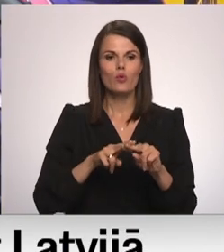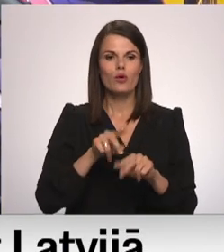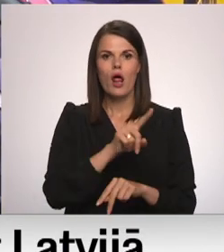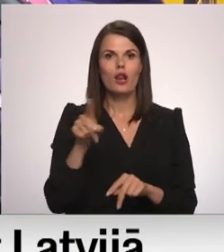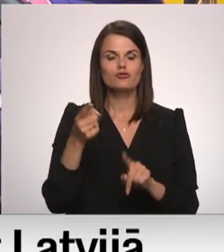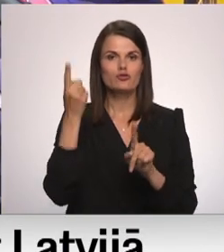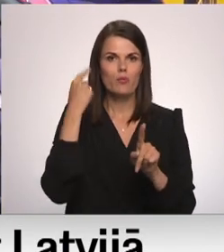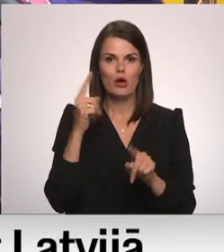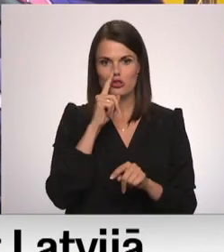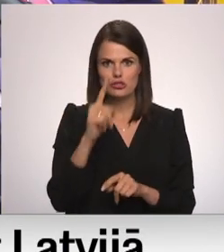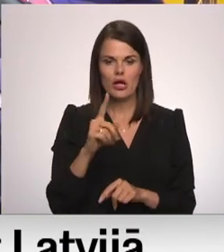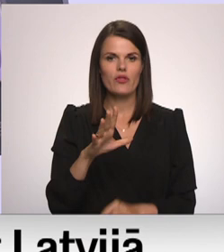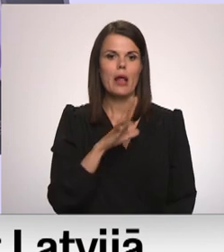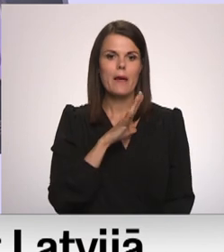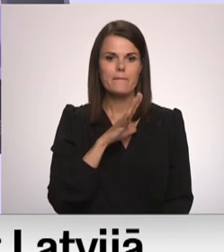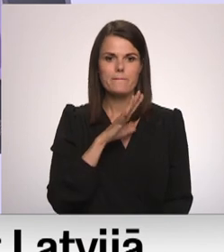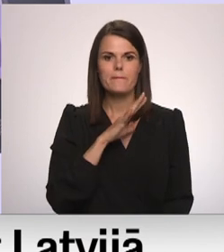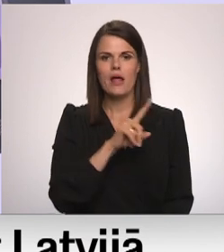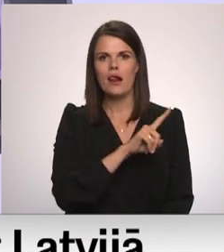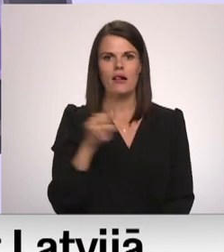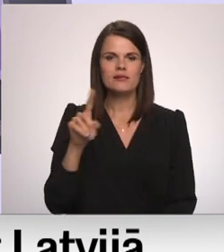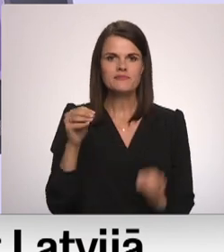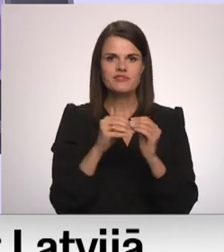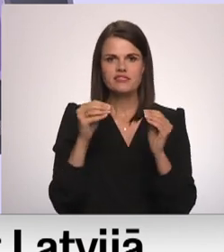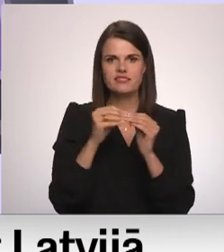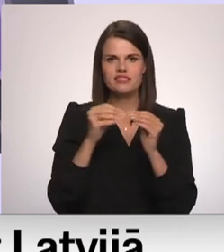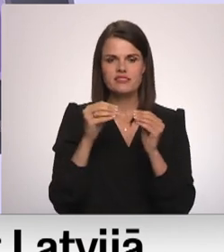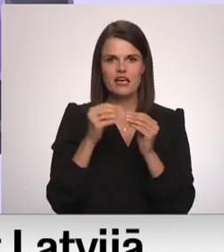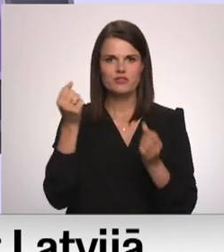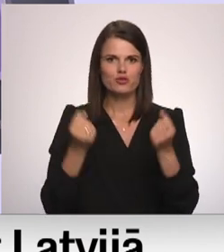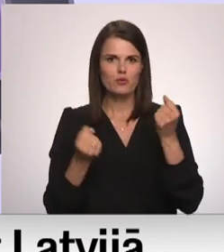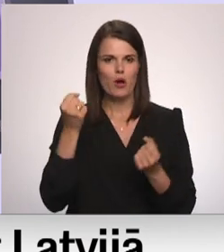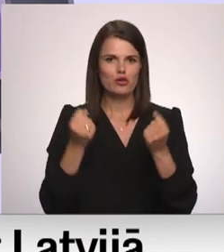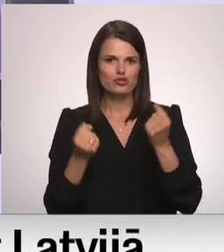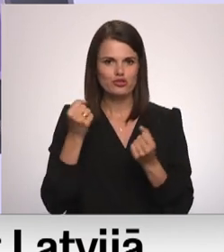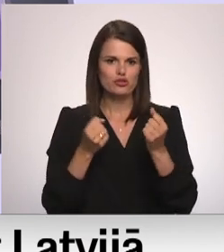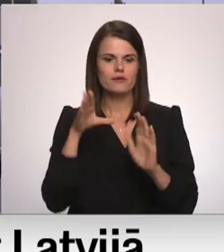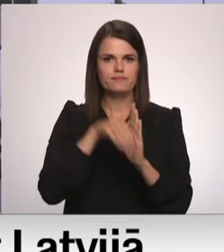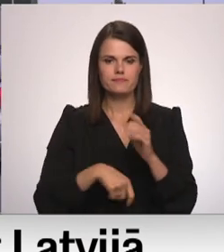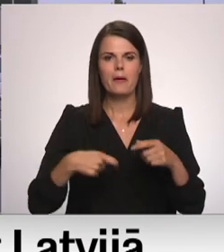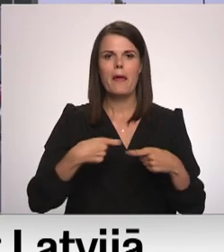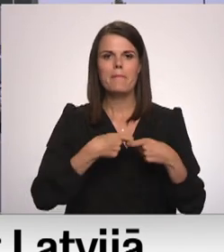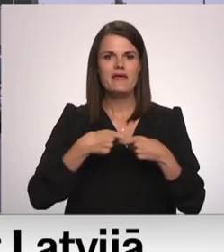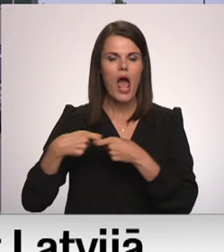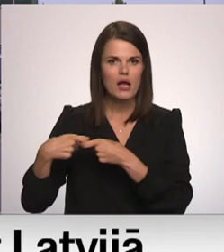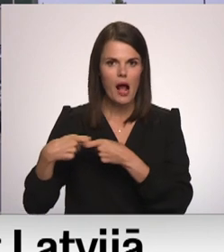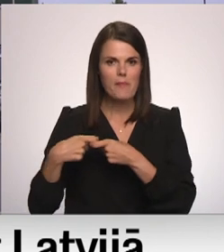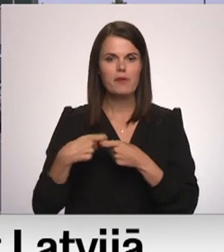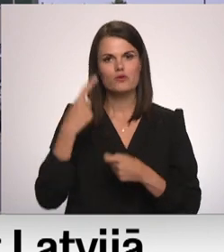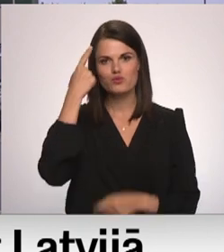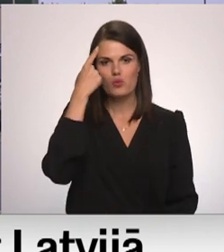pagājušajai nedēļai tie bija līdz 10 transporta līdzekļu, tajā skaitā arī piekabes. Domājams, ka viens no